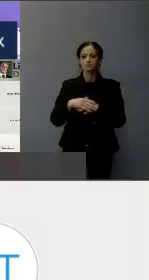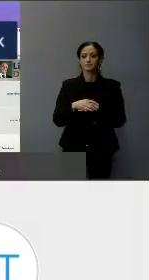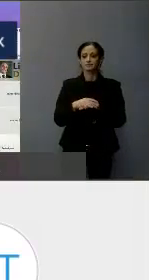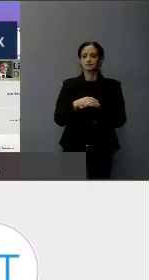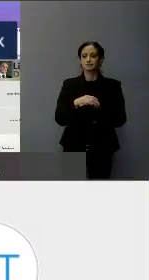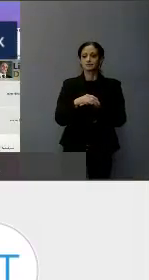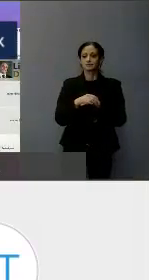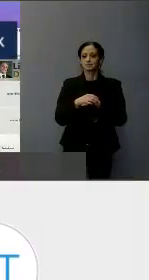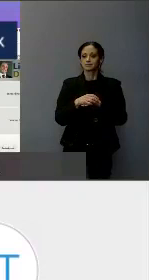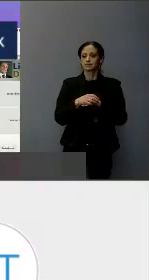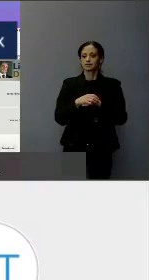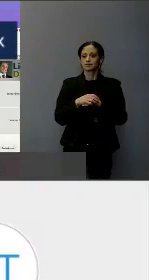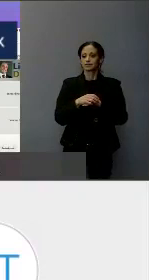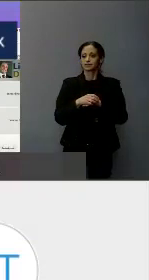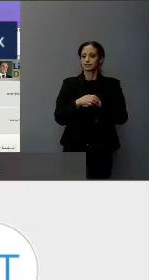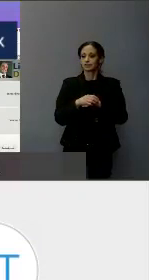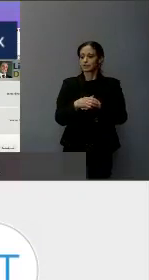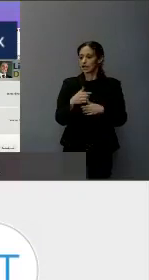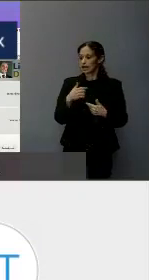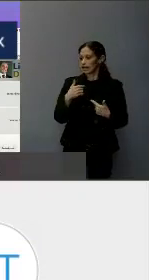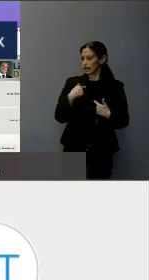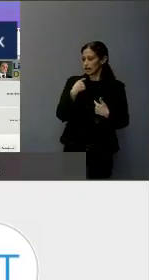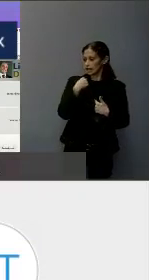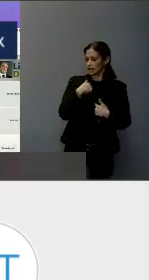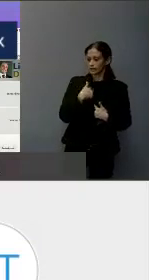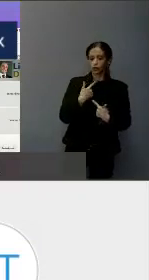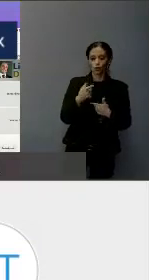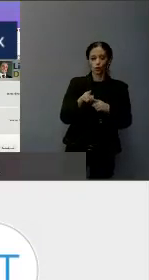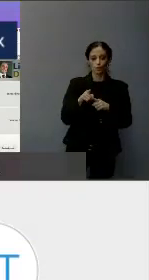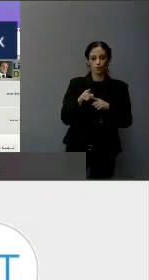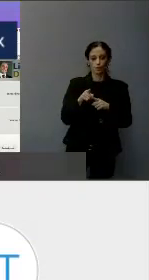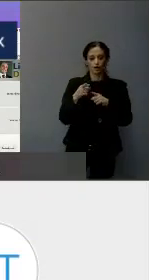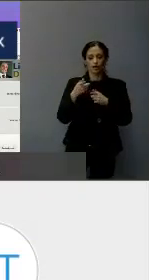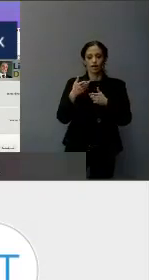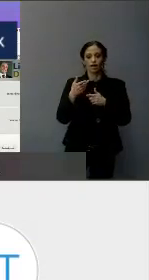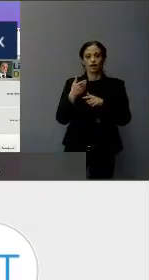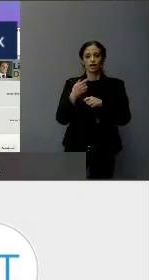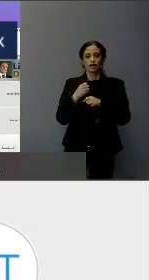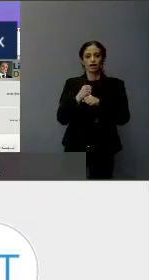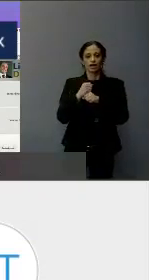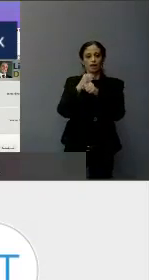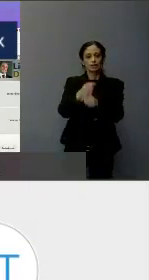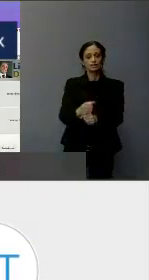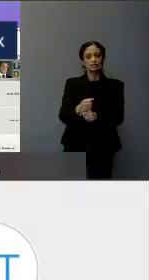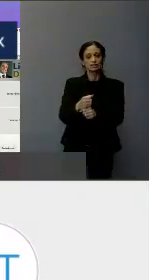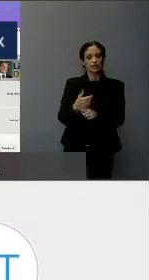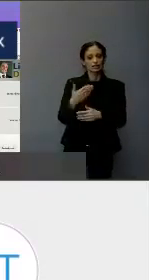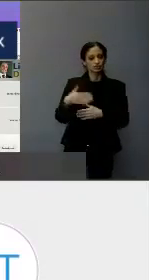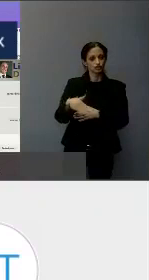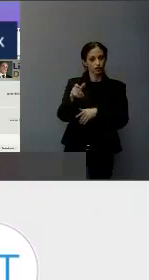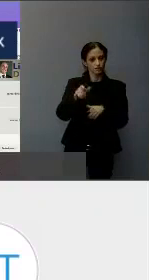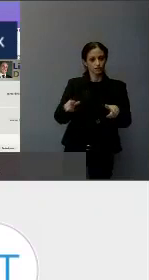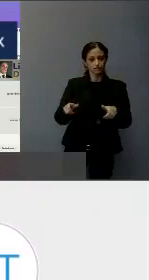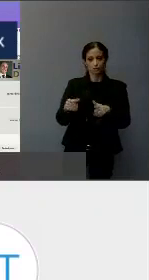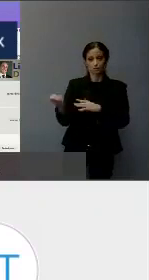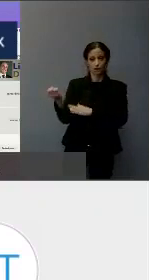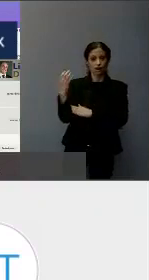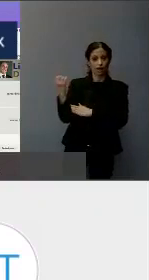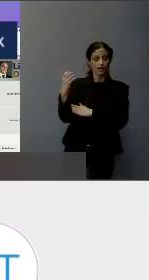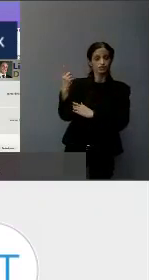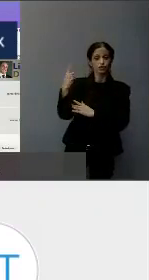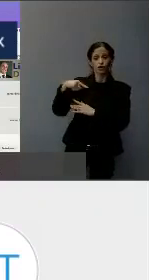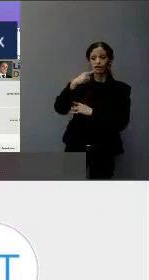che rappresentiamo in maggioranza non ne vogliamo prendere lezioni da coloro che fanno parte più partito